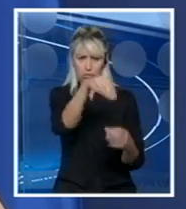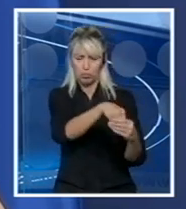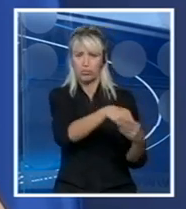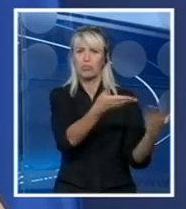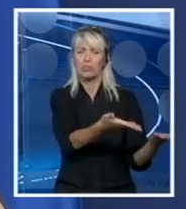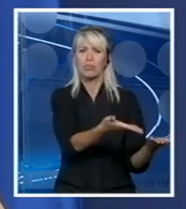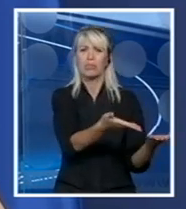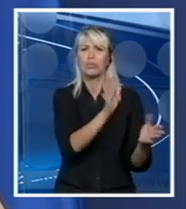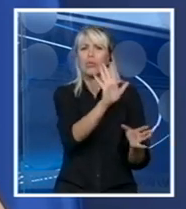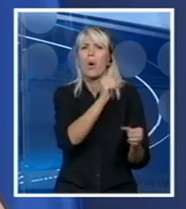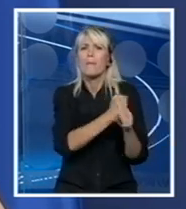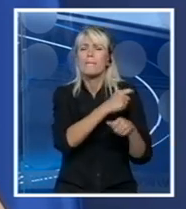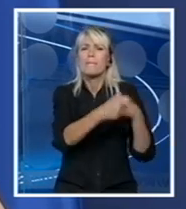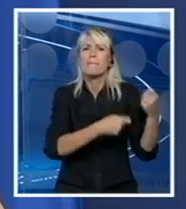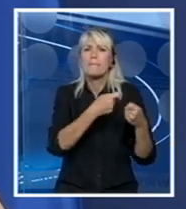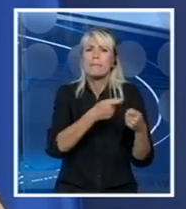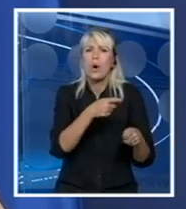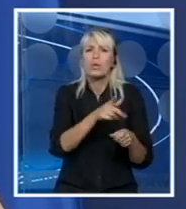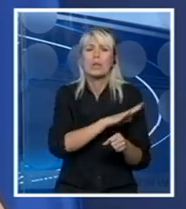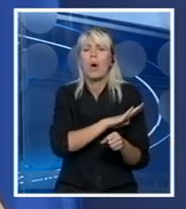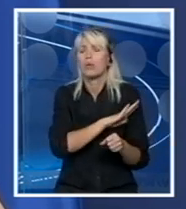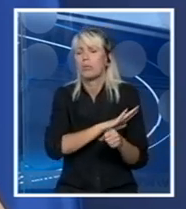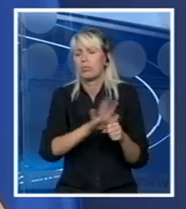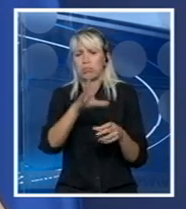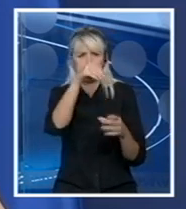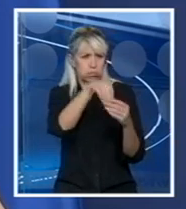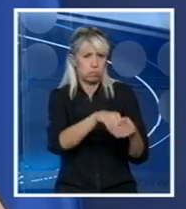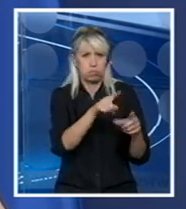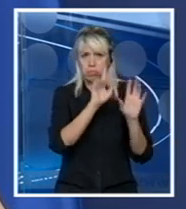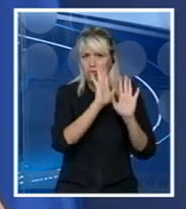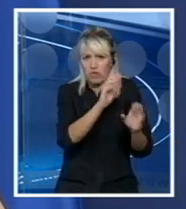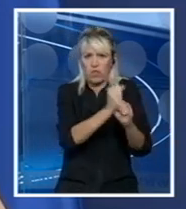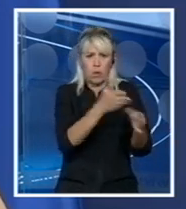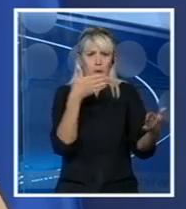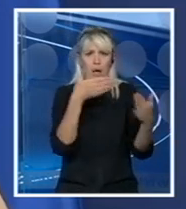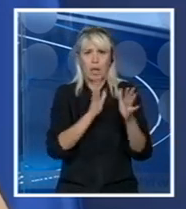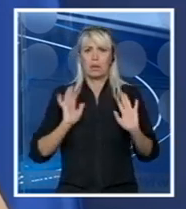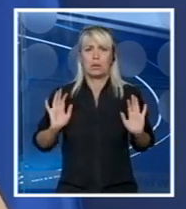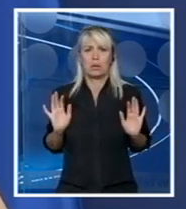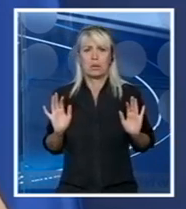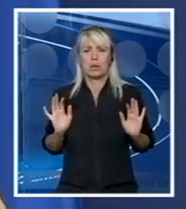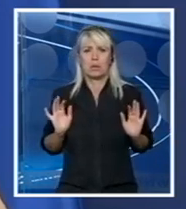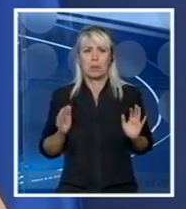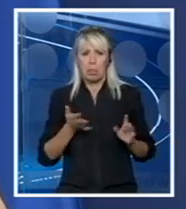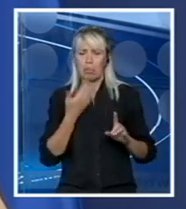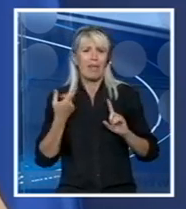licima čiji je posao to inače potpuno institucionalizovan. Nema direktne veze ni